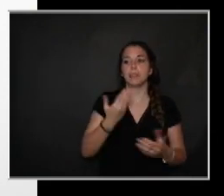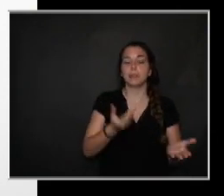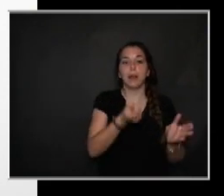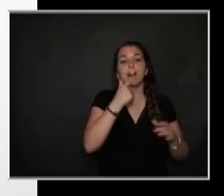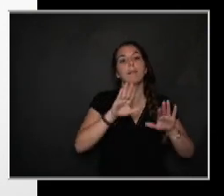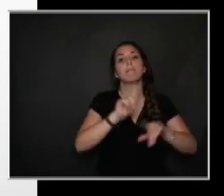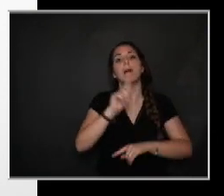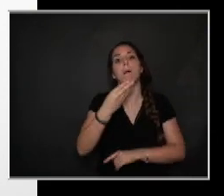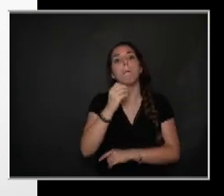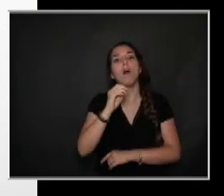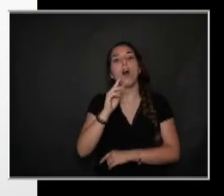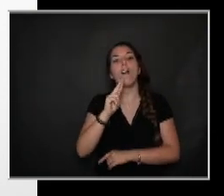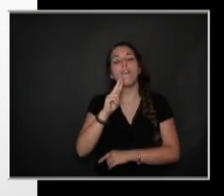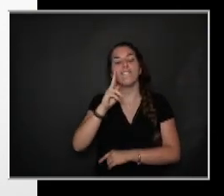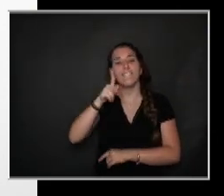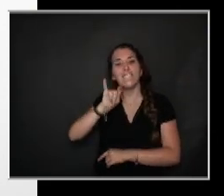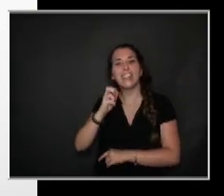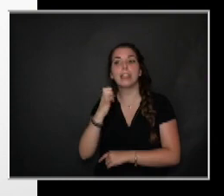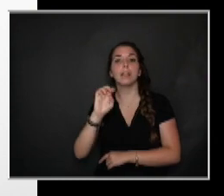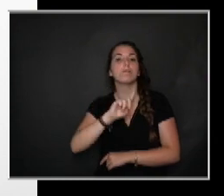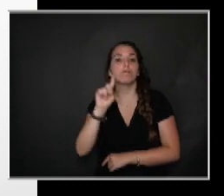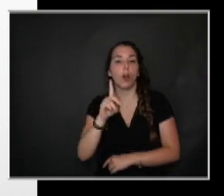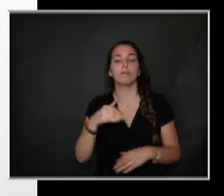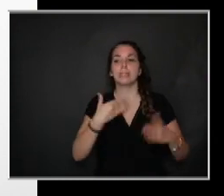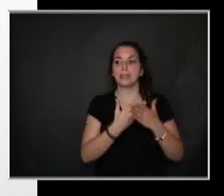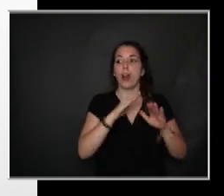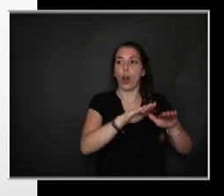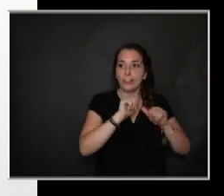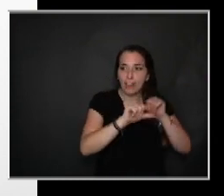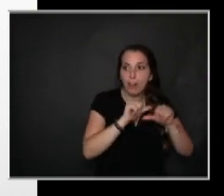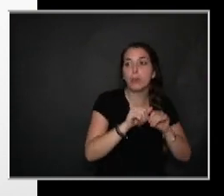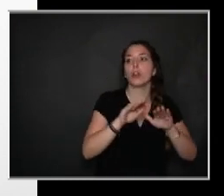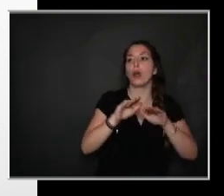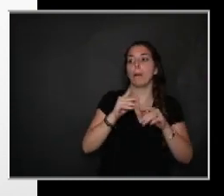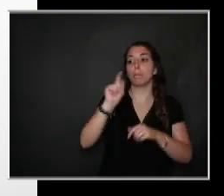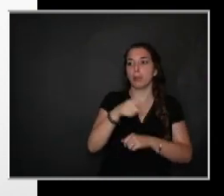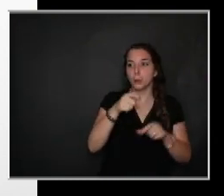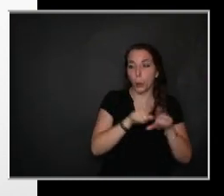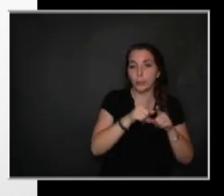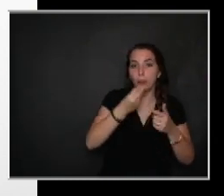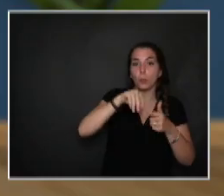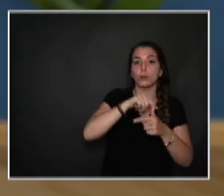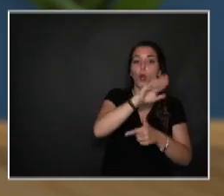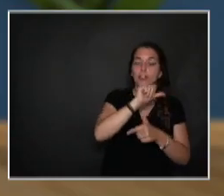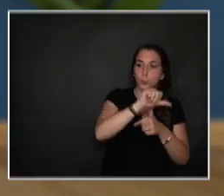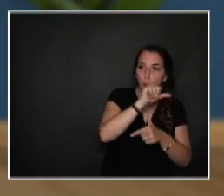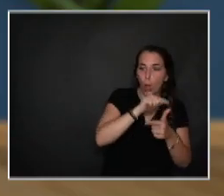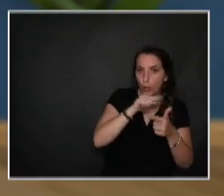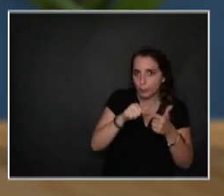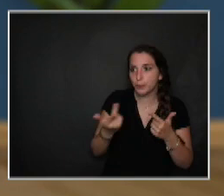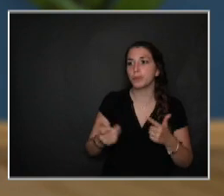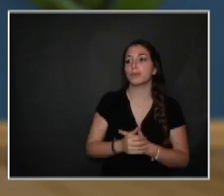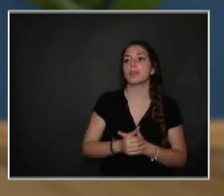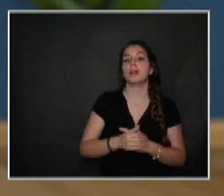morphine. Les anti-inflammatoires sont également très intéressants en respectant les contre-indications. Hein, les gens qui ont mal à l'estomac, qui ont des